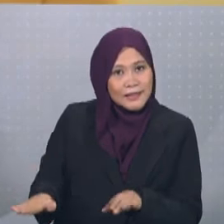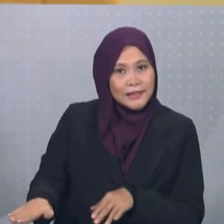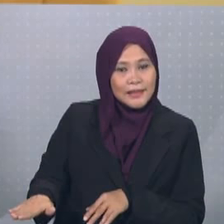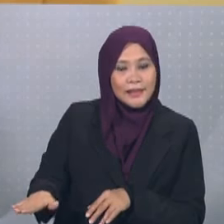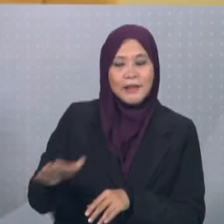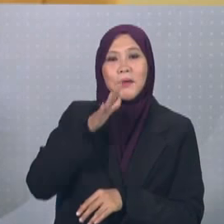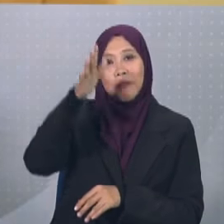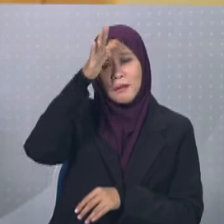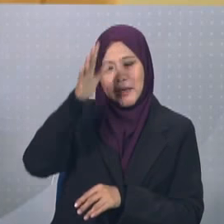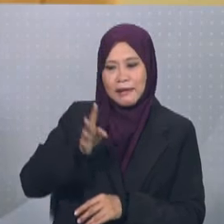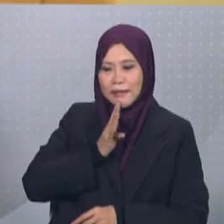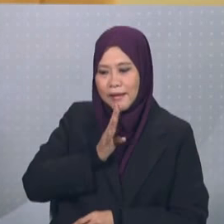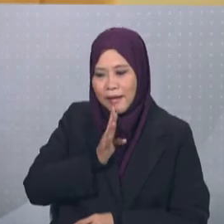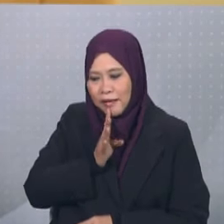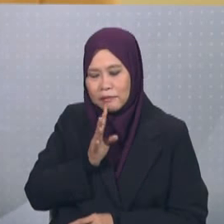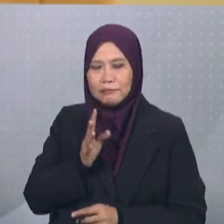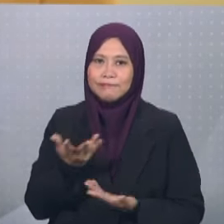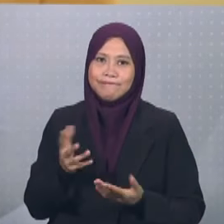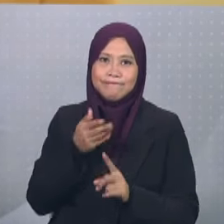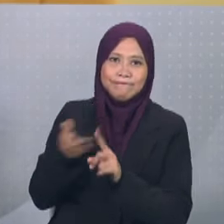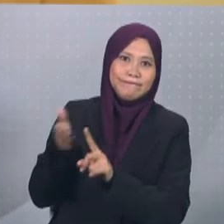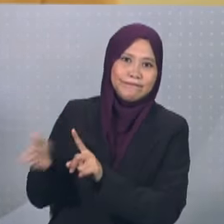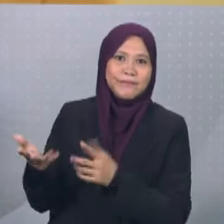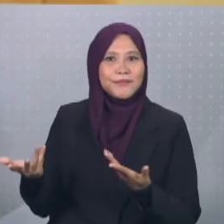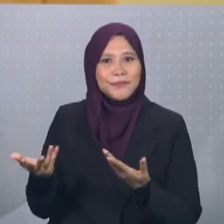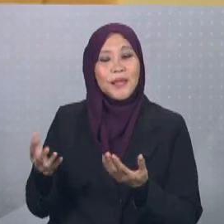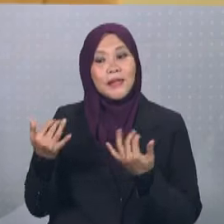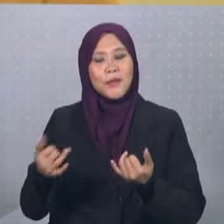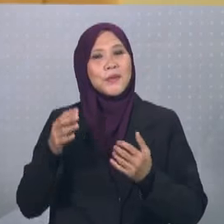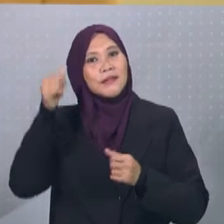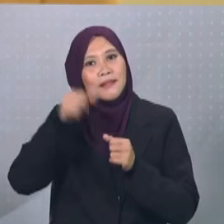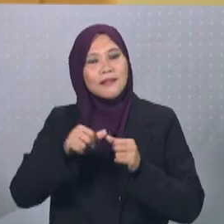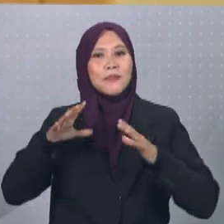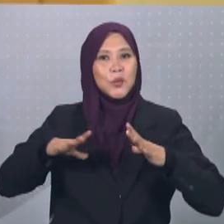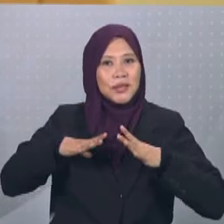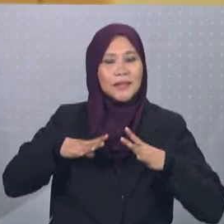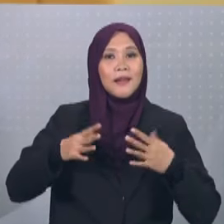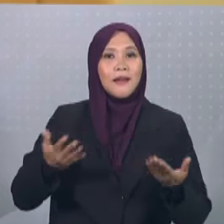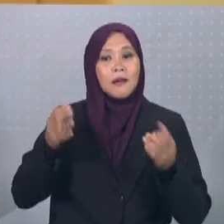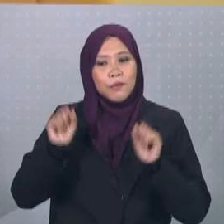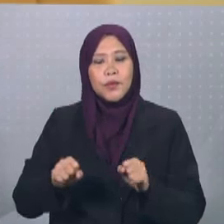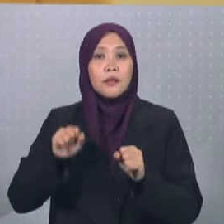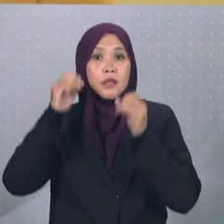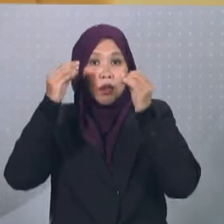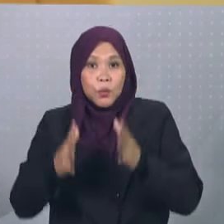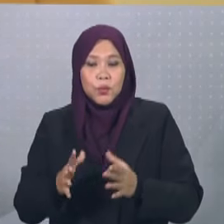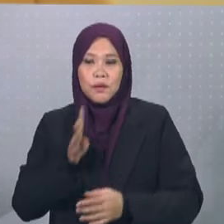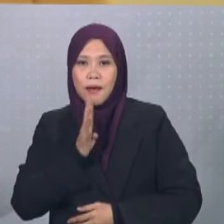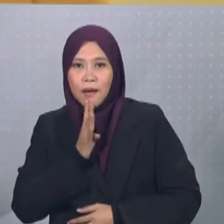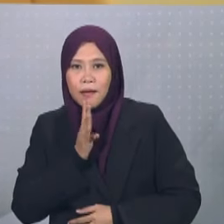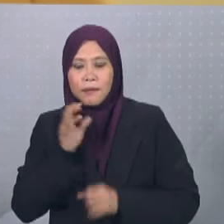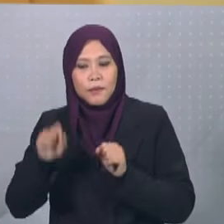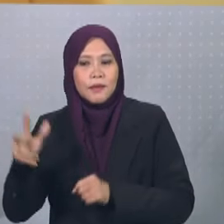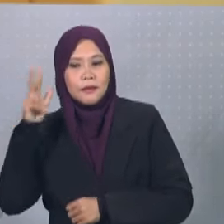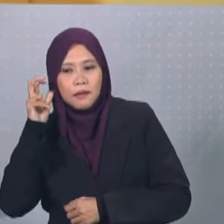kalau ibu bapa cakap ni, dia kurang sikit lah, dia rasa dia macam sedang bercuti dan sebagainya. Tapi kalau dia boleh dengar daripada cikgu dia